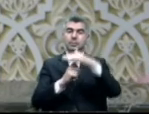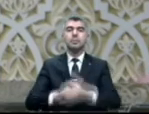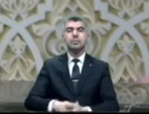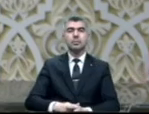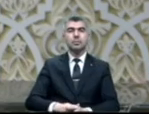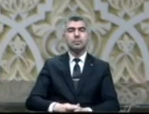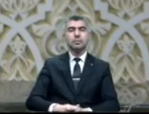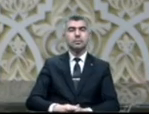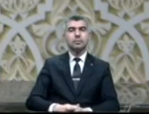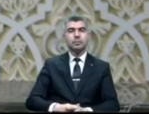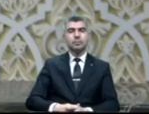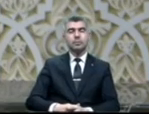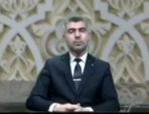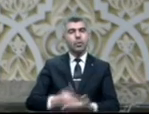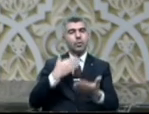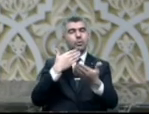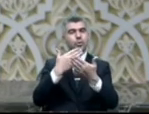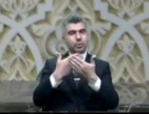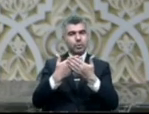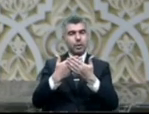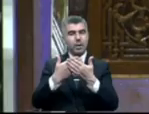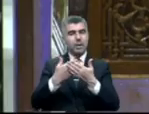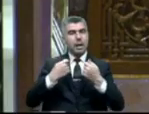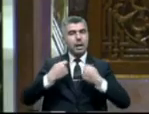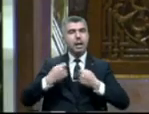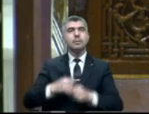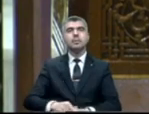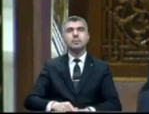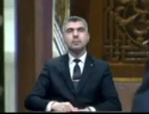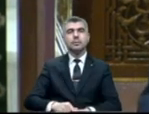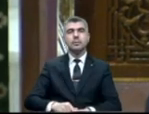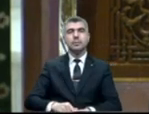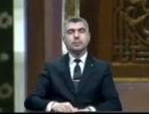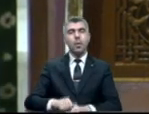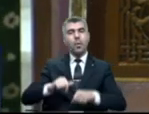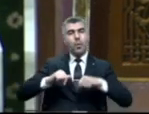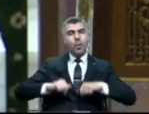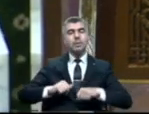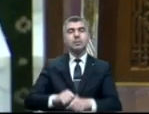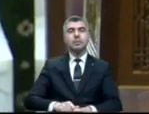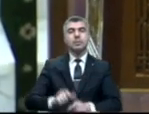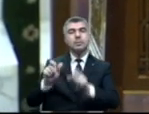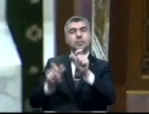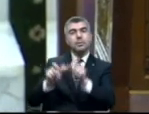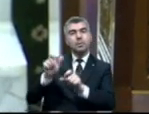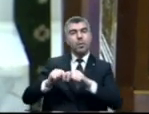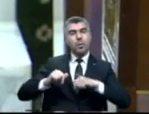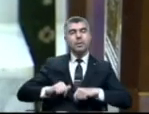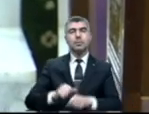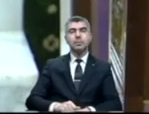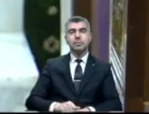تفضل. شكرا السيد الرئيس. السيدة الوزيرة، السيد